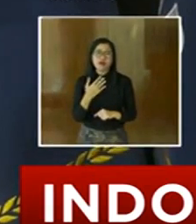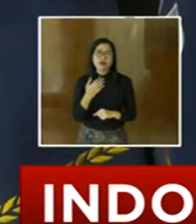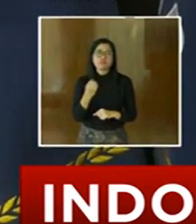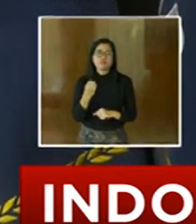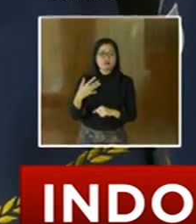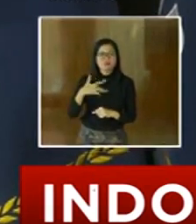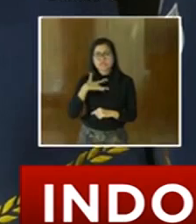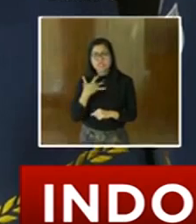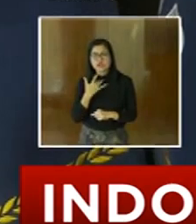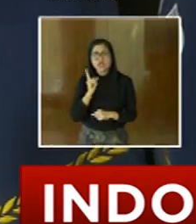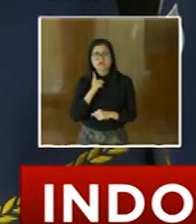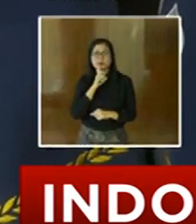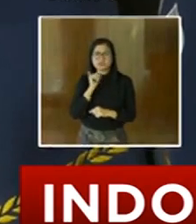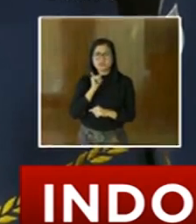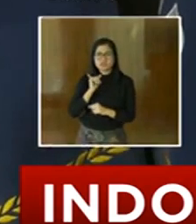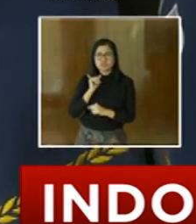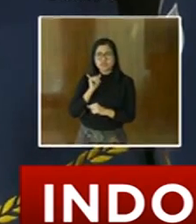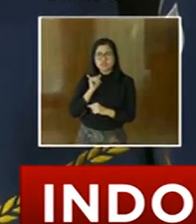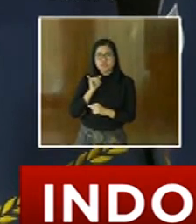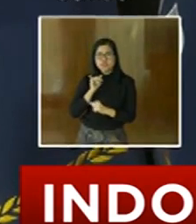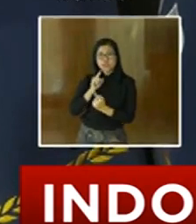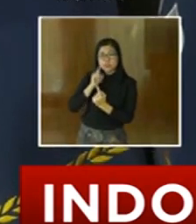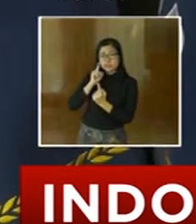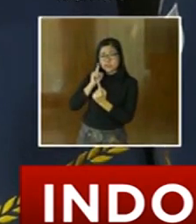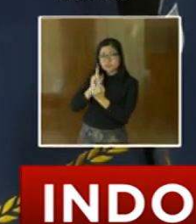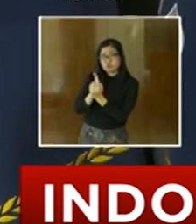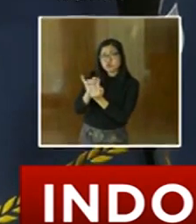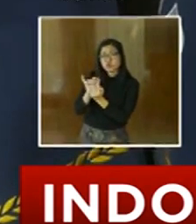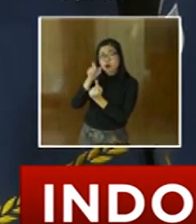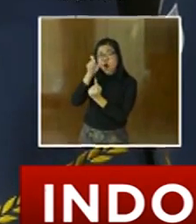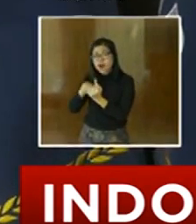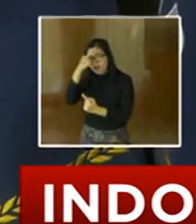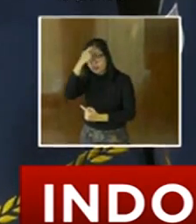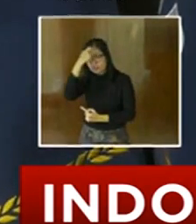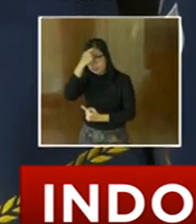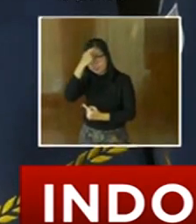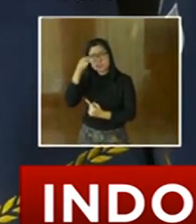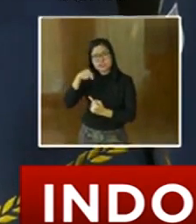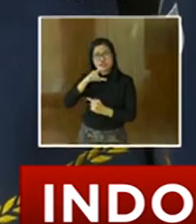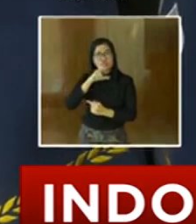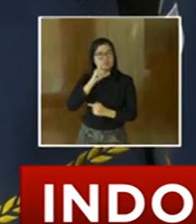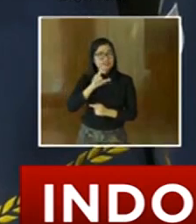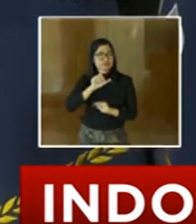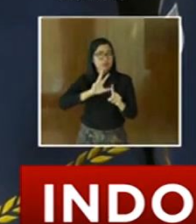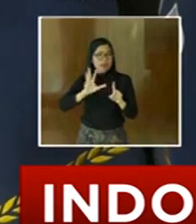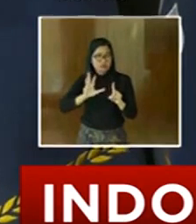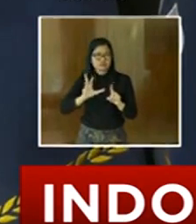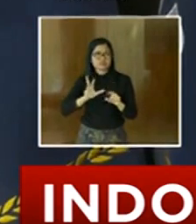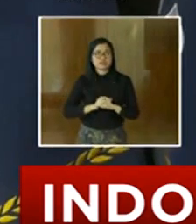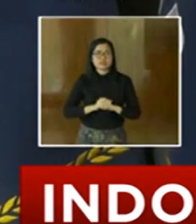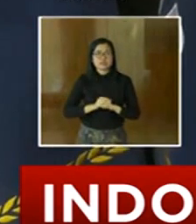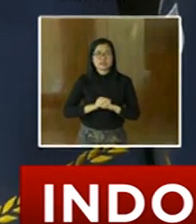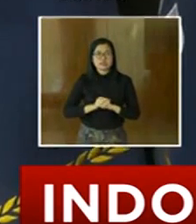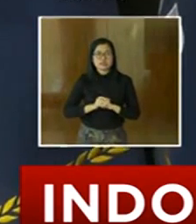merasa memiliki kontak dekat dengan kasus positif yang sudah kita Nyatakan melaksanakan